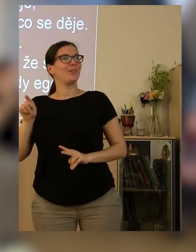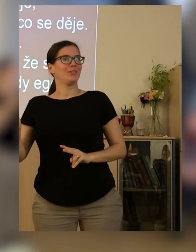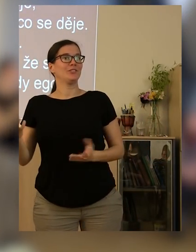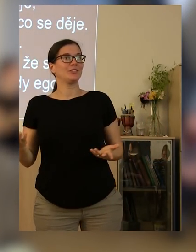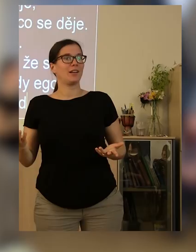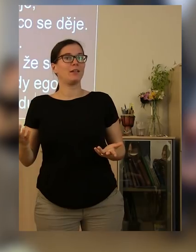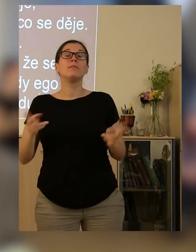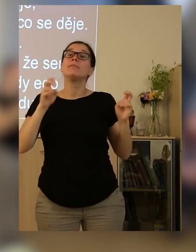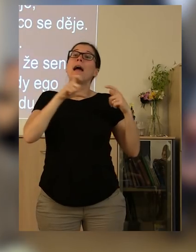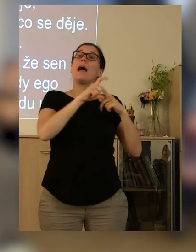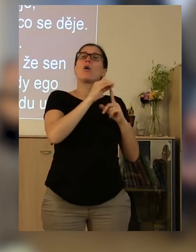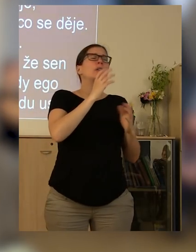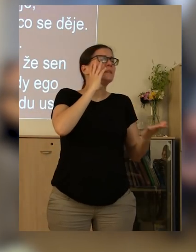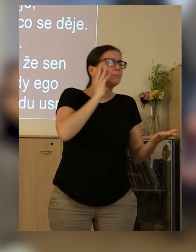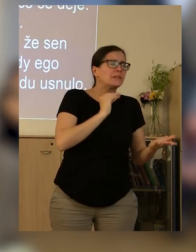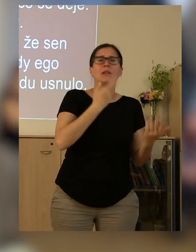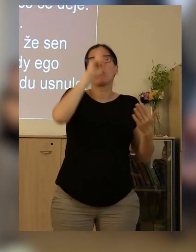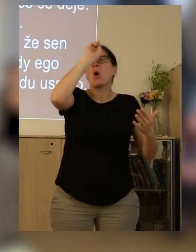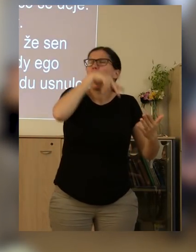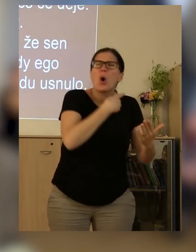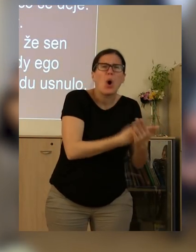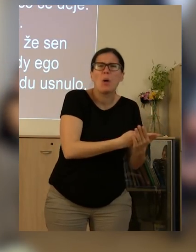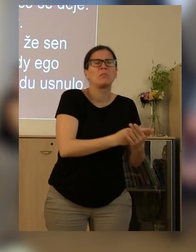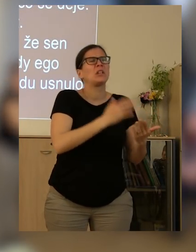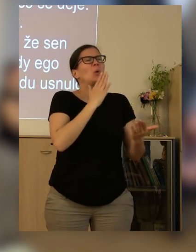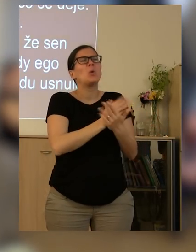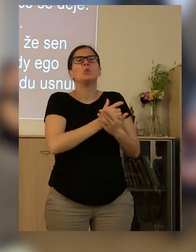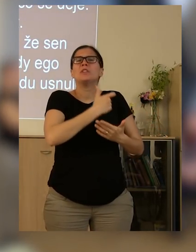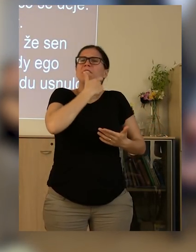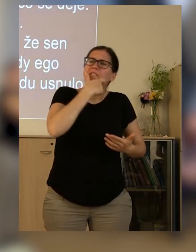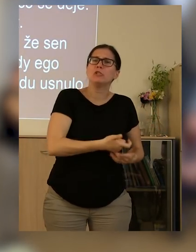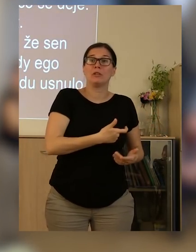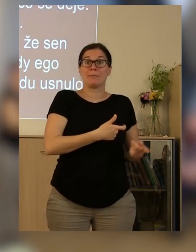Opravdu usnulo. Omdlelo, je vyčerpaný,